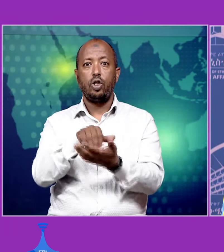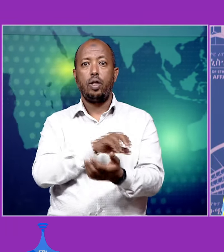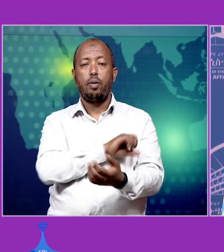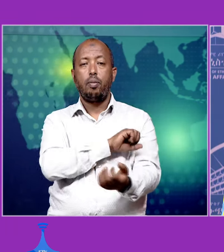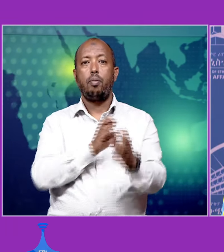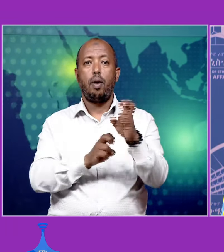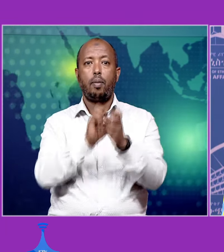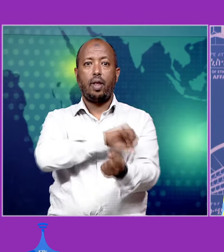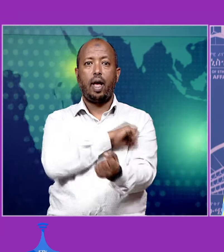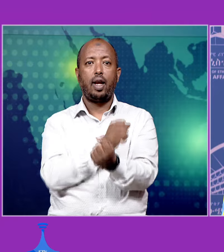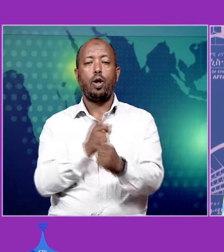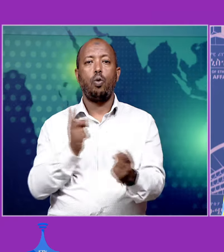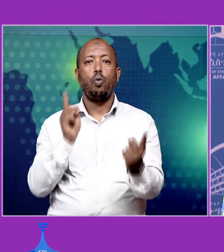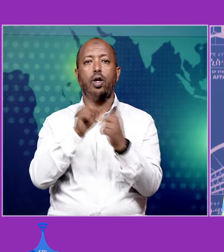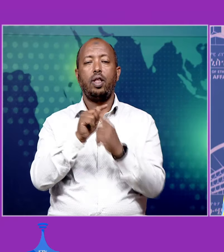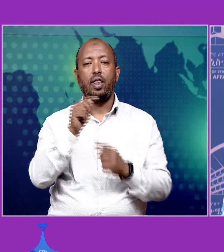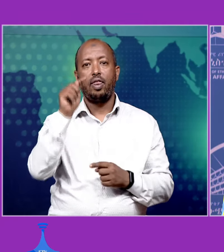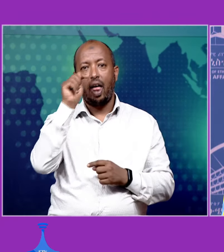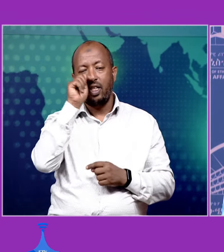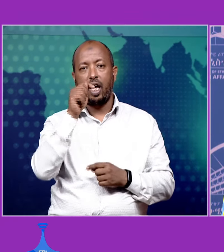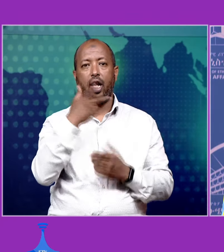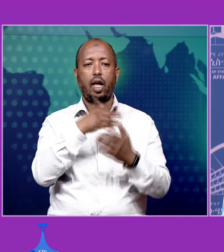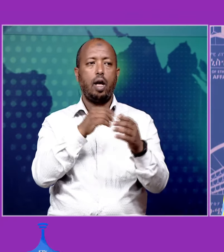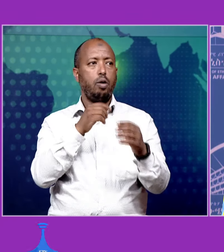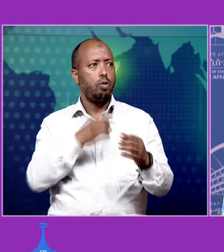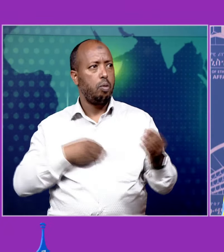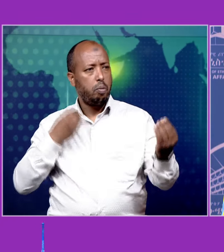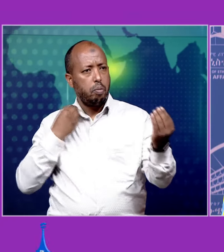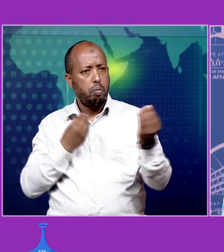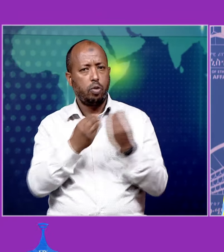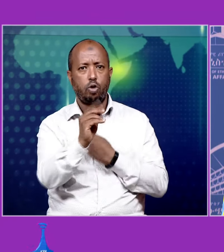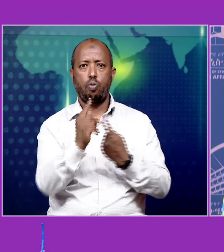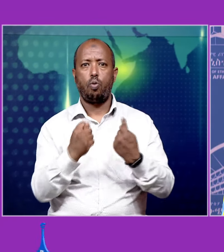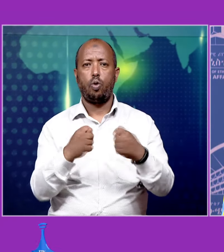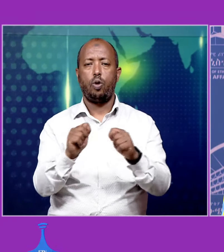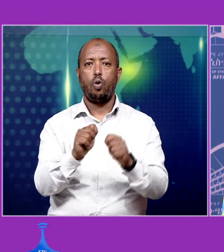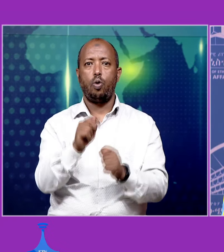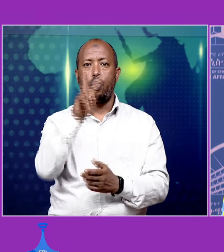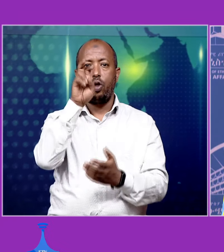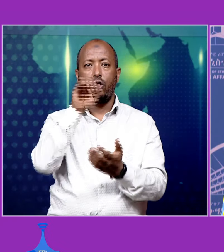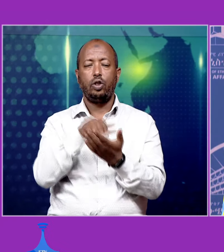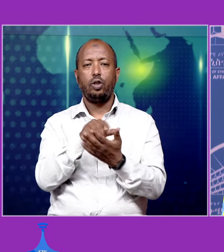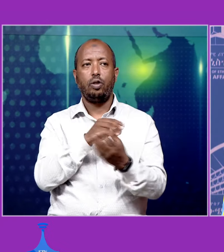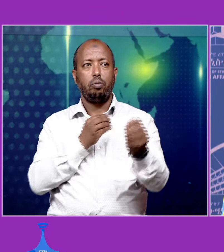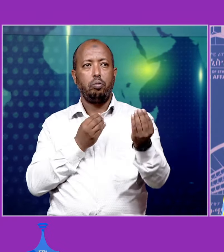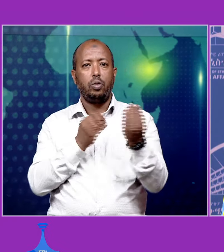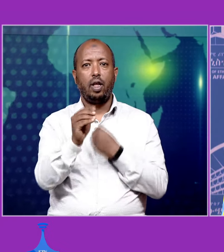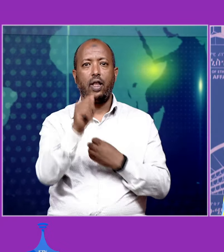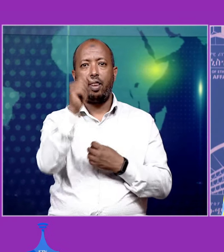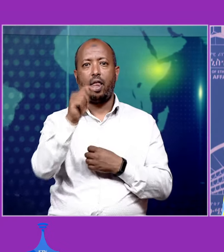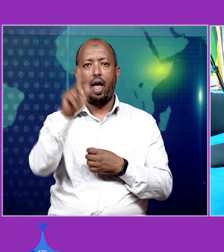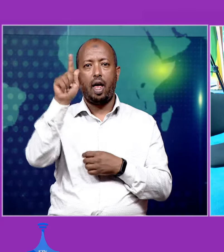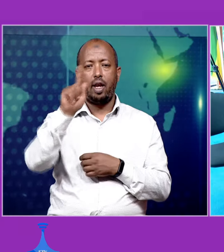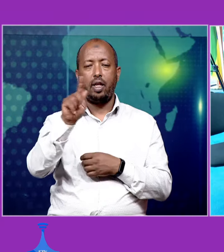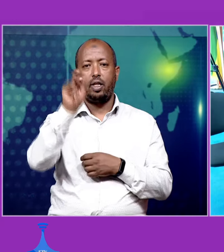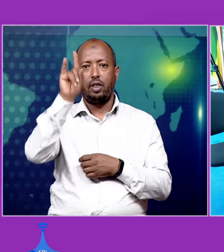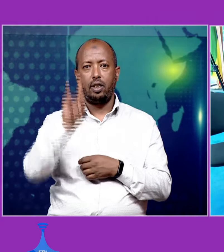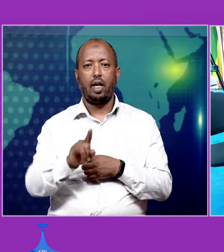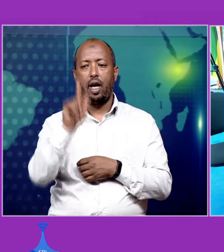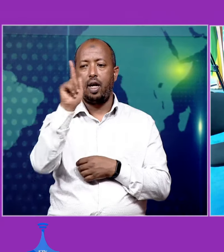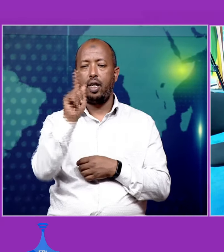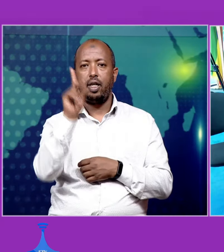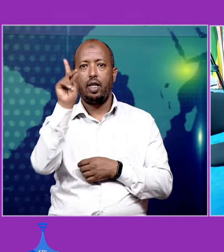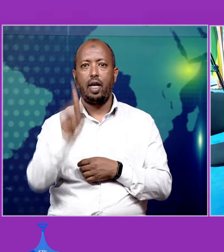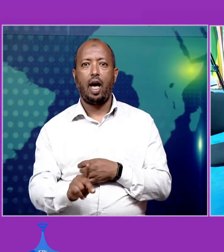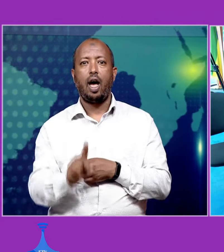አፍሪካ ሀገሮች ለመሸጥ እቅድ ተይዟል። ከታንዛኒያ ጋር 400 ኪሎ ቮልት በሽያጭ መልክ ለማቅረብ ተስማምተናል። ስለዚህ እንደ